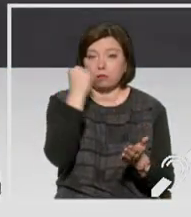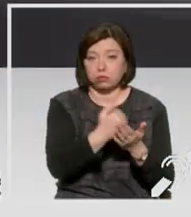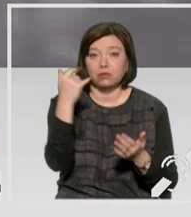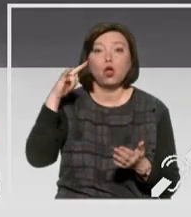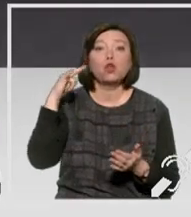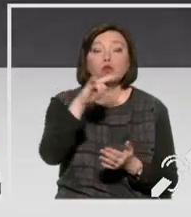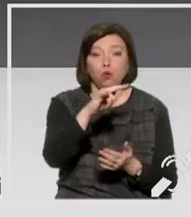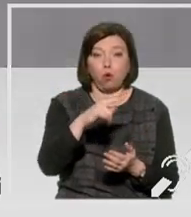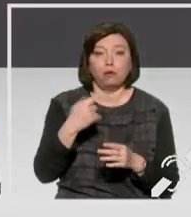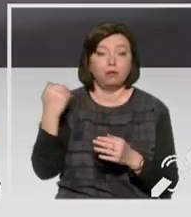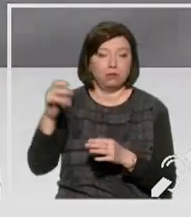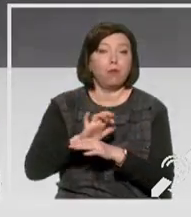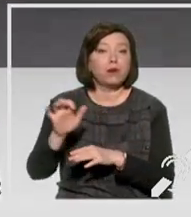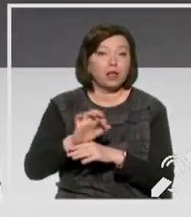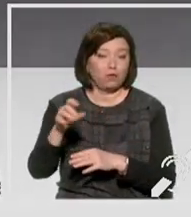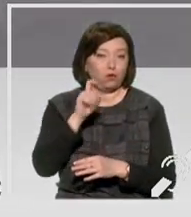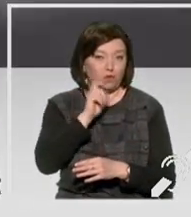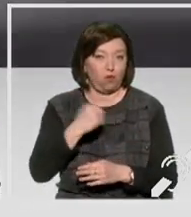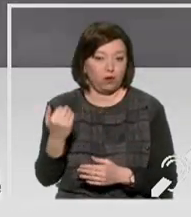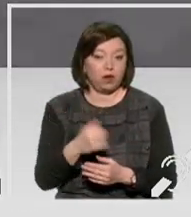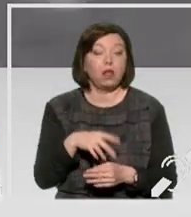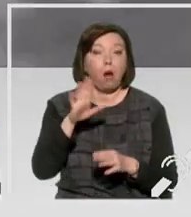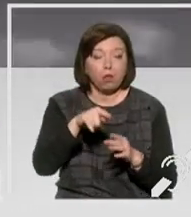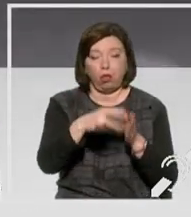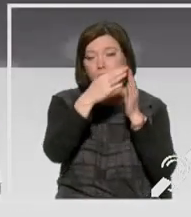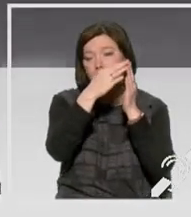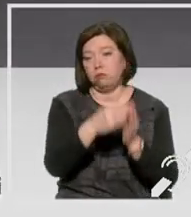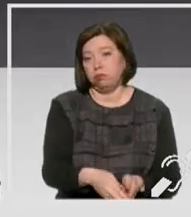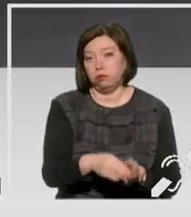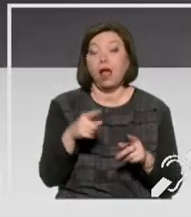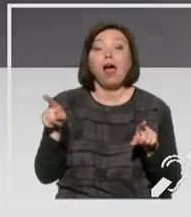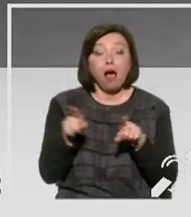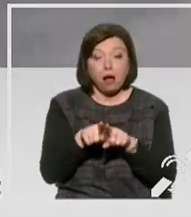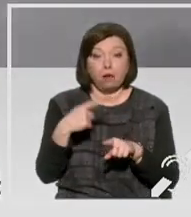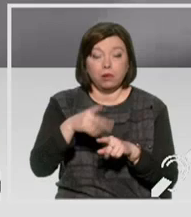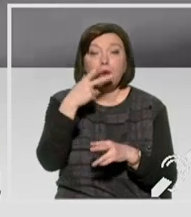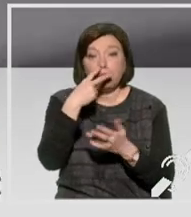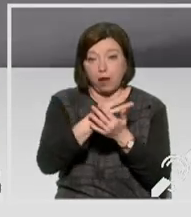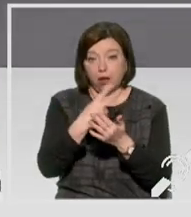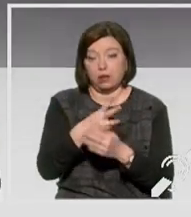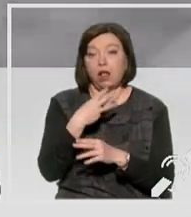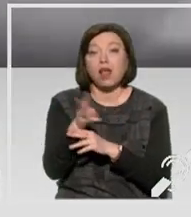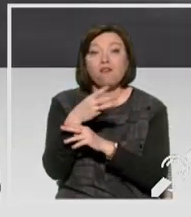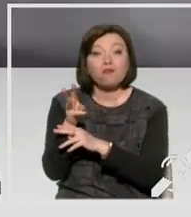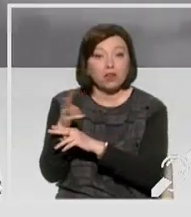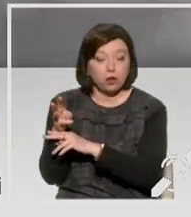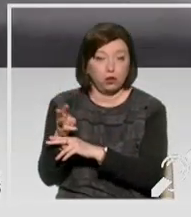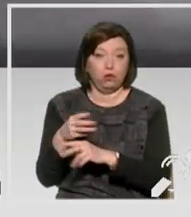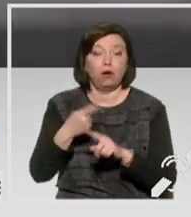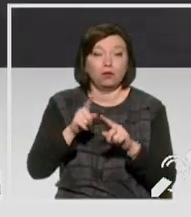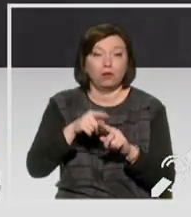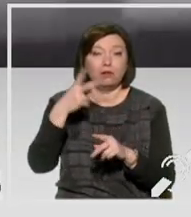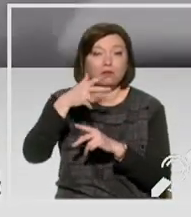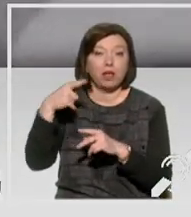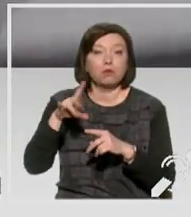cu drone navale de producție locală Magura, după care s-a scufundat. Același serviciu de informații a publicat și imagini ale atacurilor filmate cu camerele